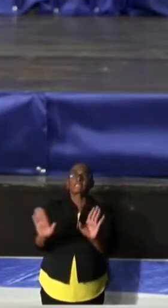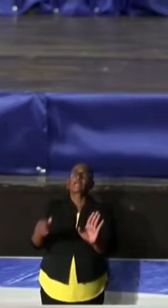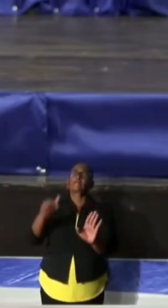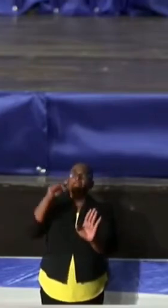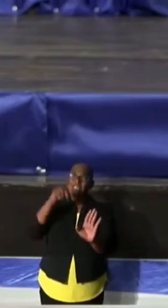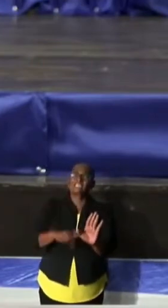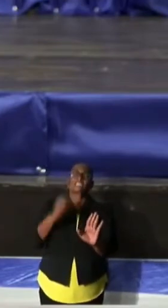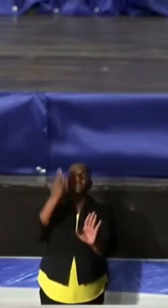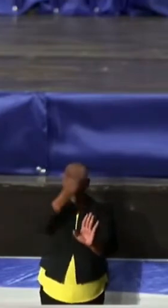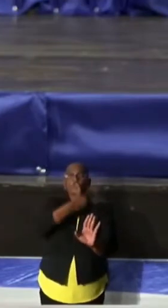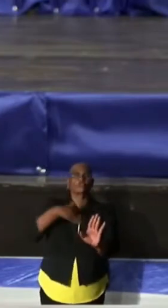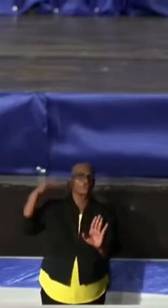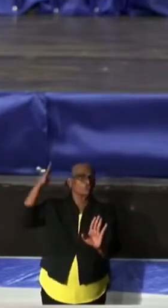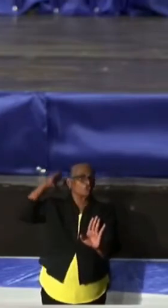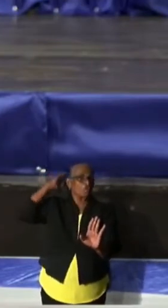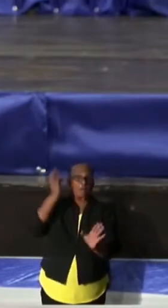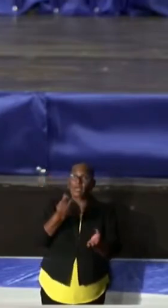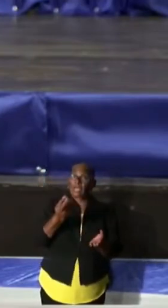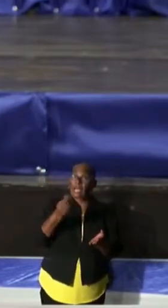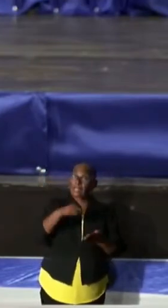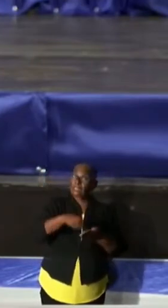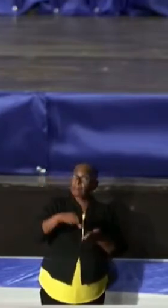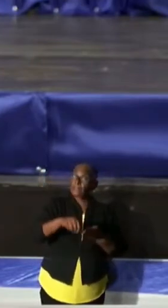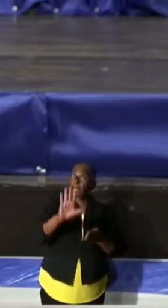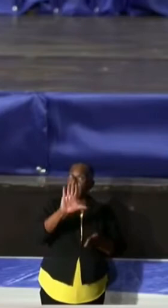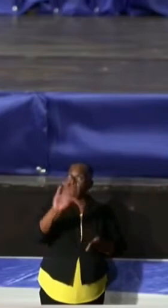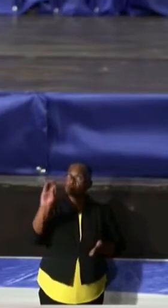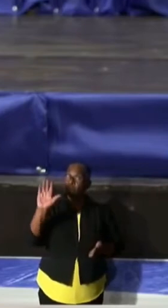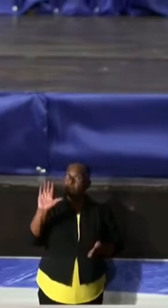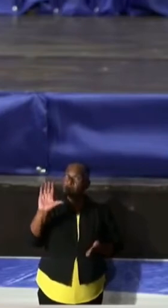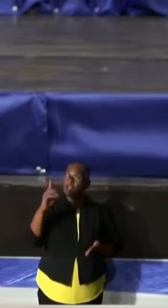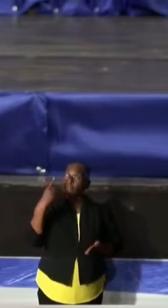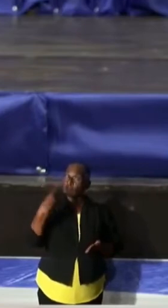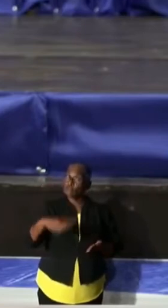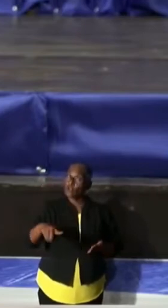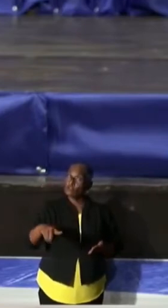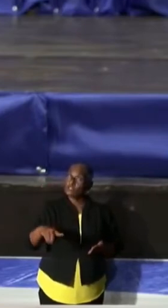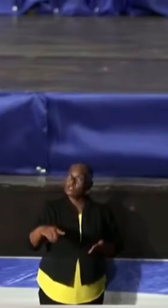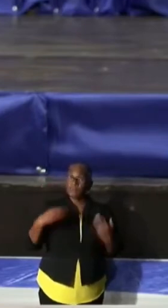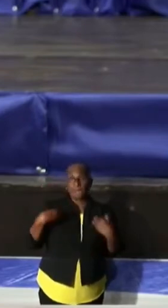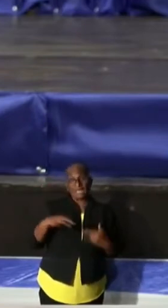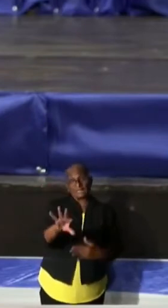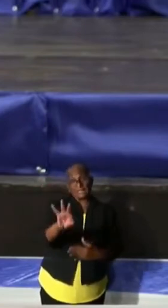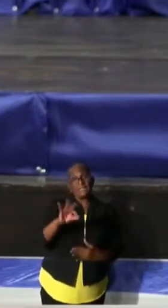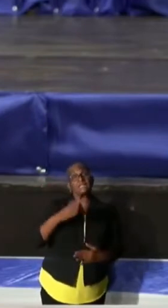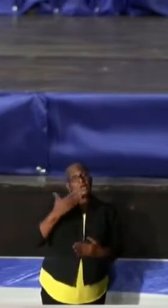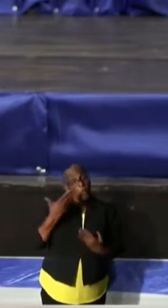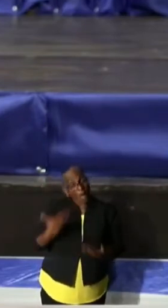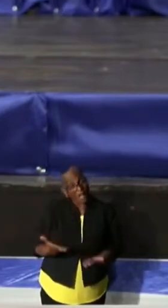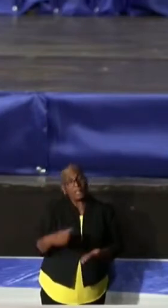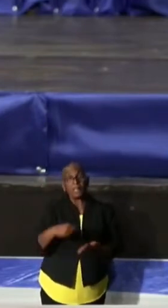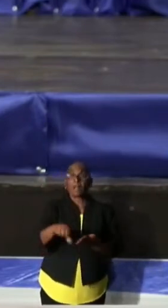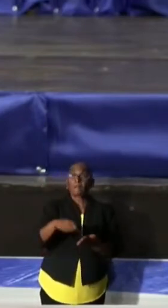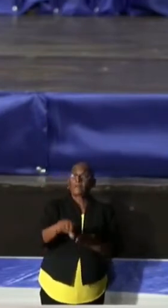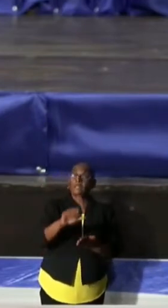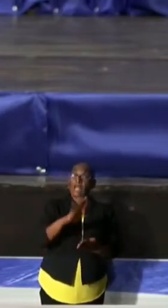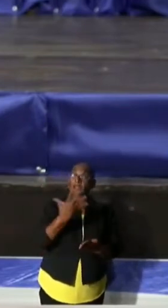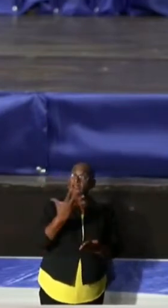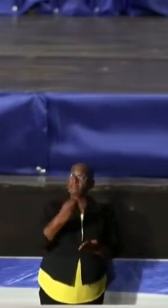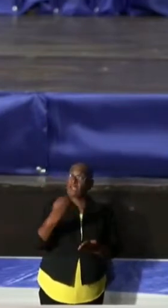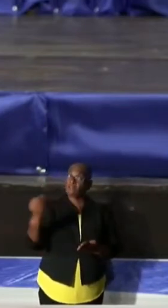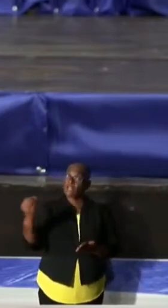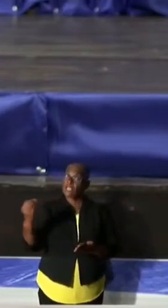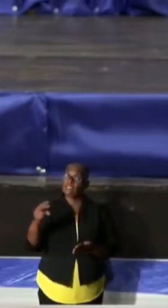bedrag van 5000 heeft te maken met het feit dat de mensen die hebben gekozen voor die optie, het bedrag van 5000 betalen